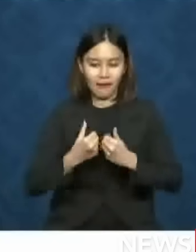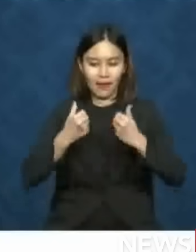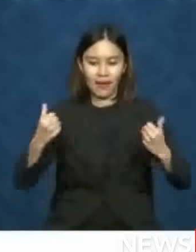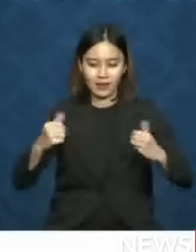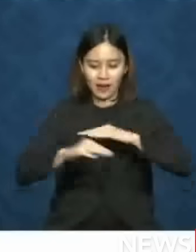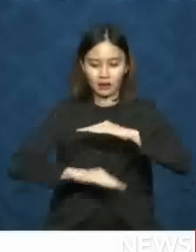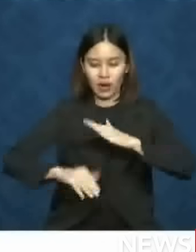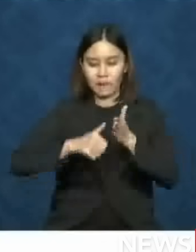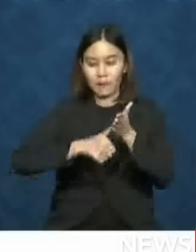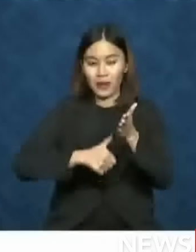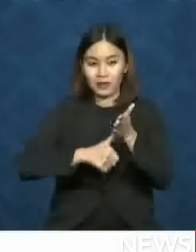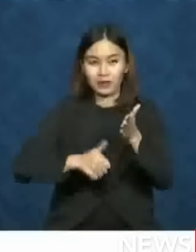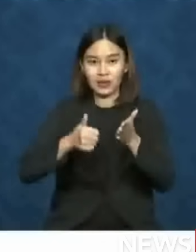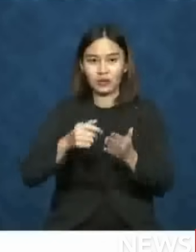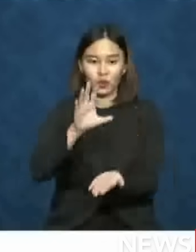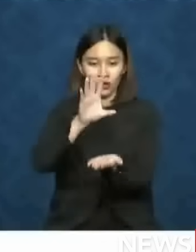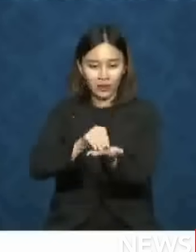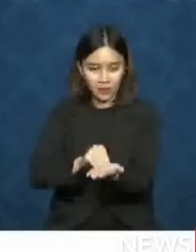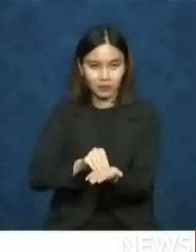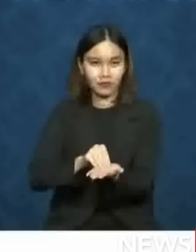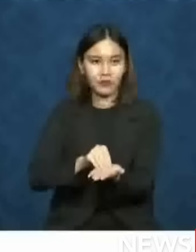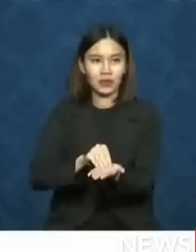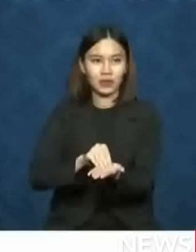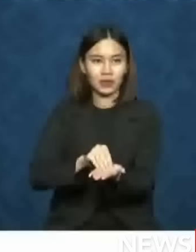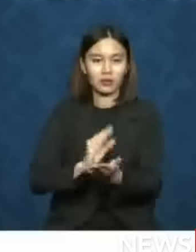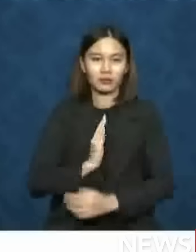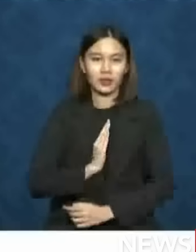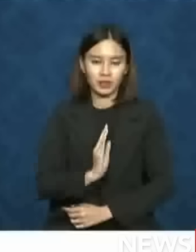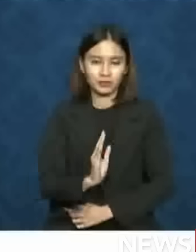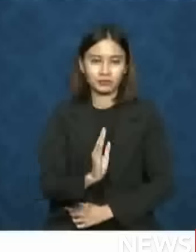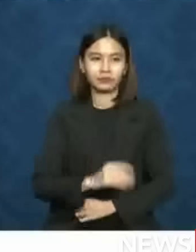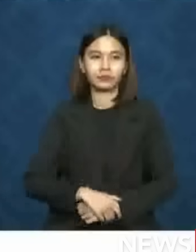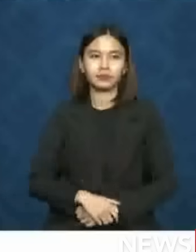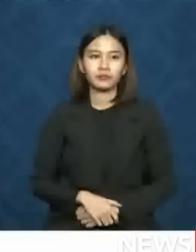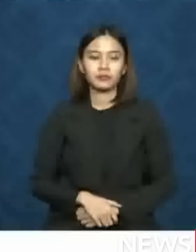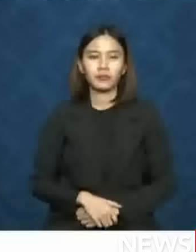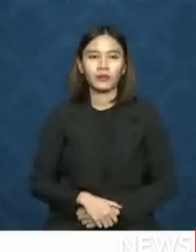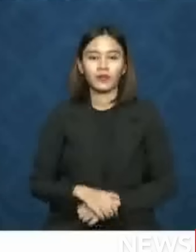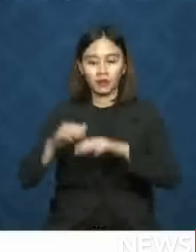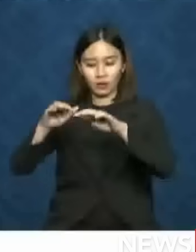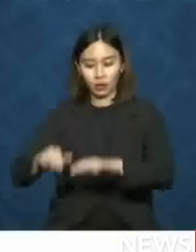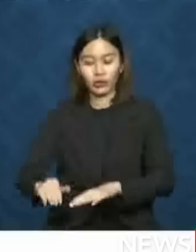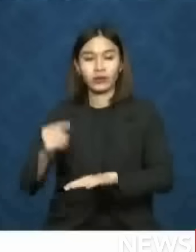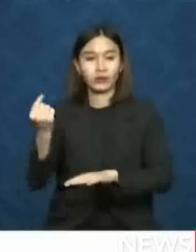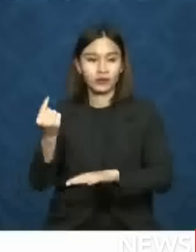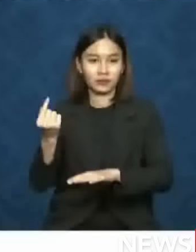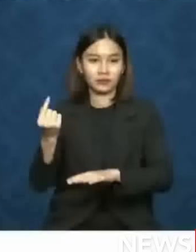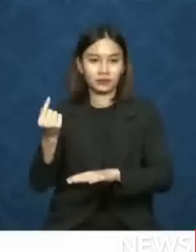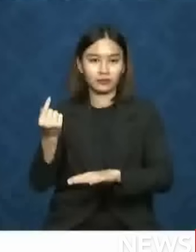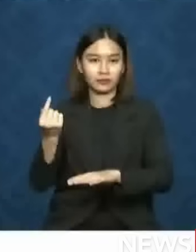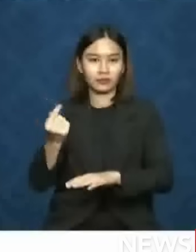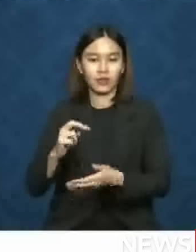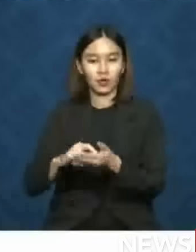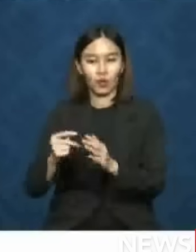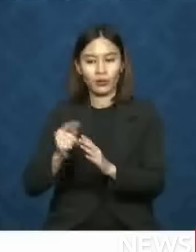ภาษีได้จากการจัดเก็บรายได้ให้เป็นธรรมและ 1ลด